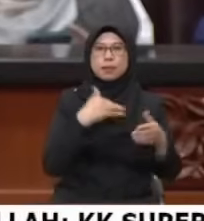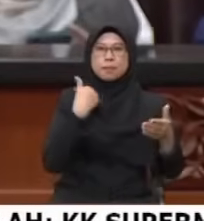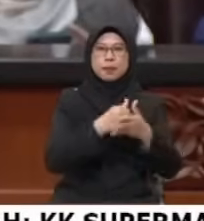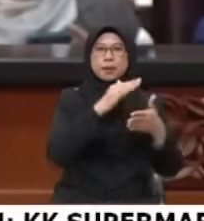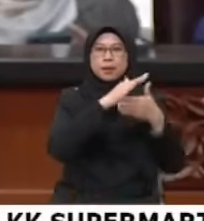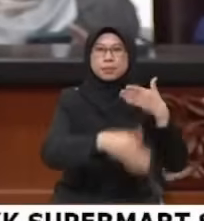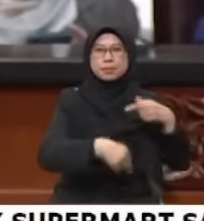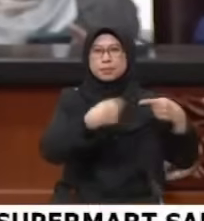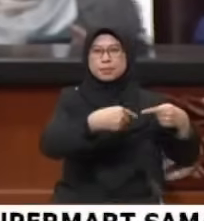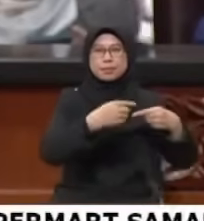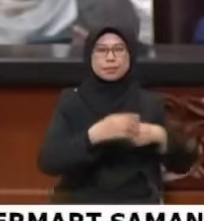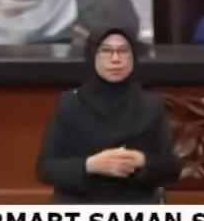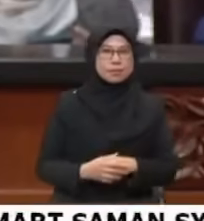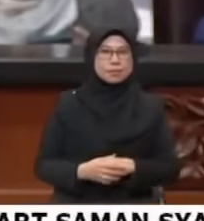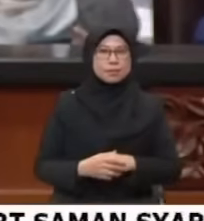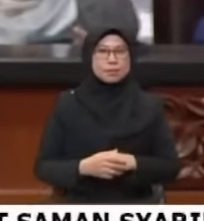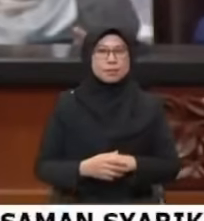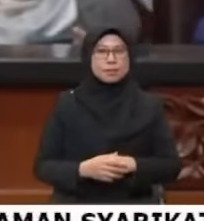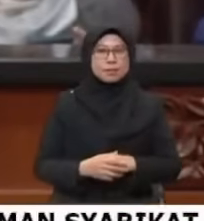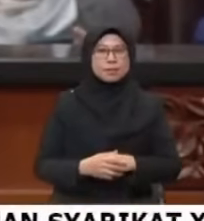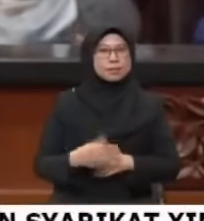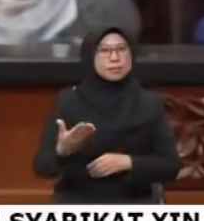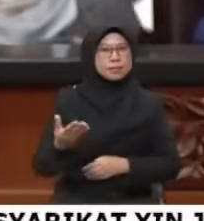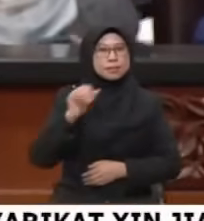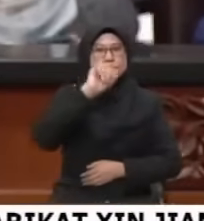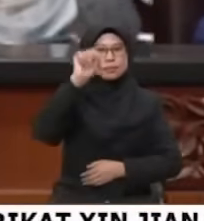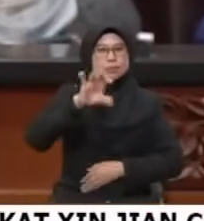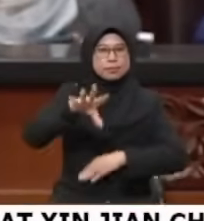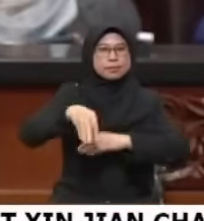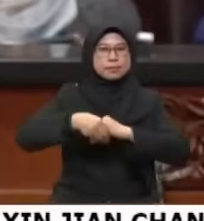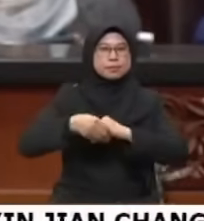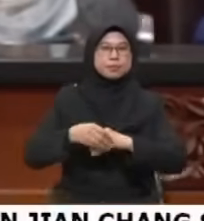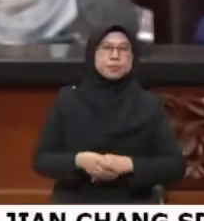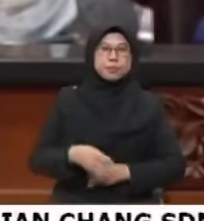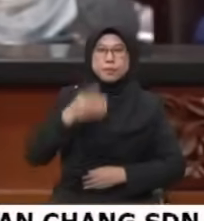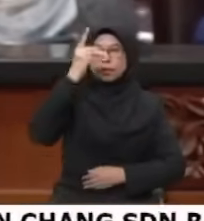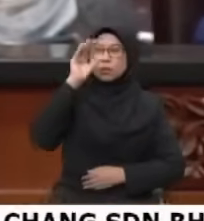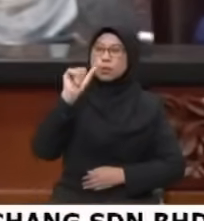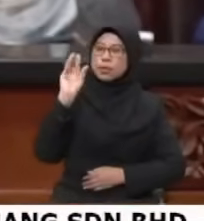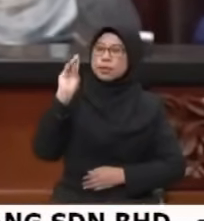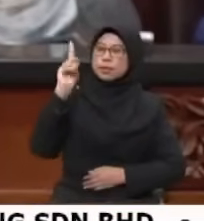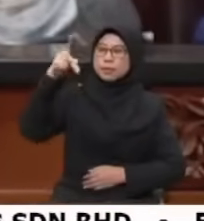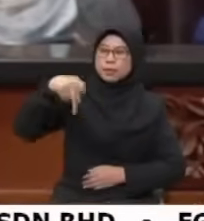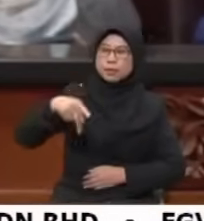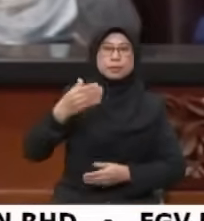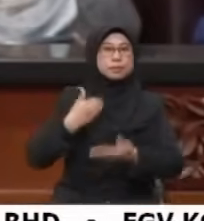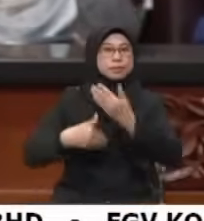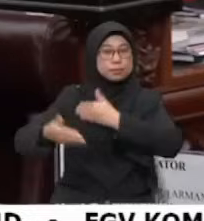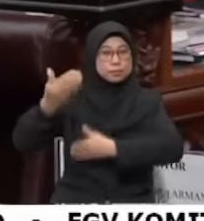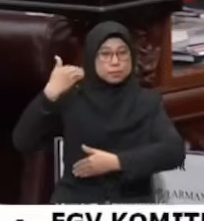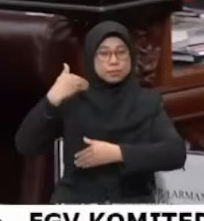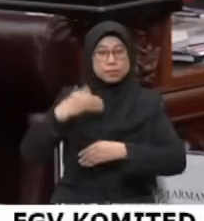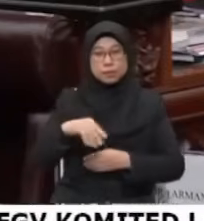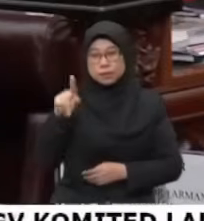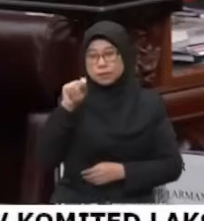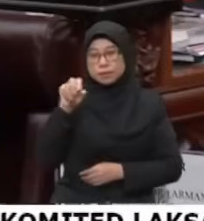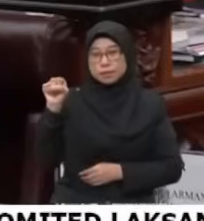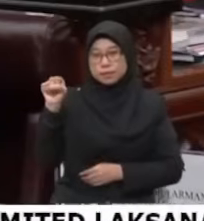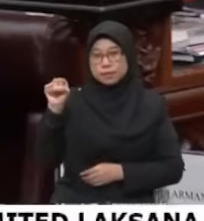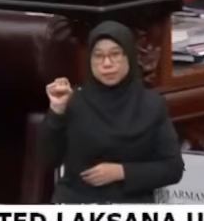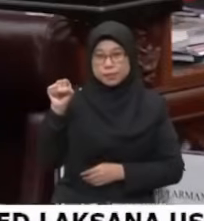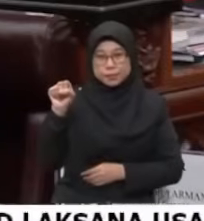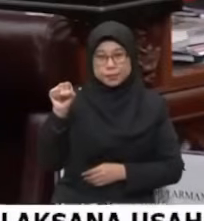kasih soalan tambahan soalan tambahan Datuk Seri yang di-pertua terdahulunya Tan